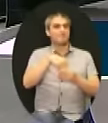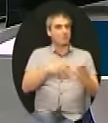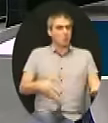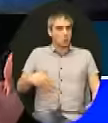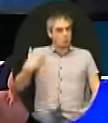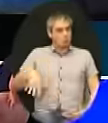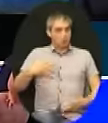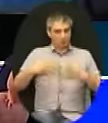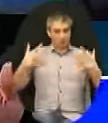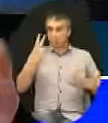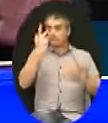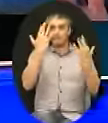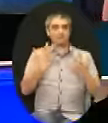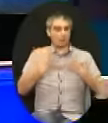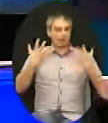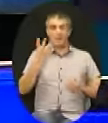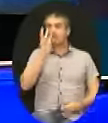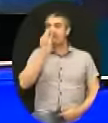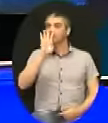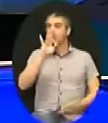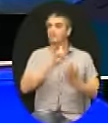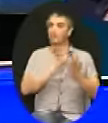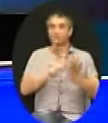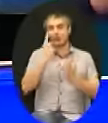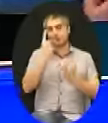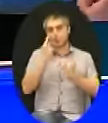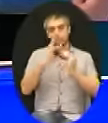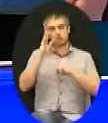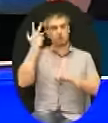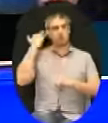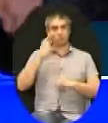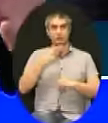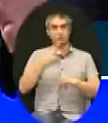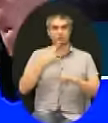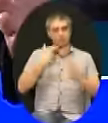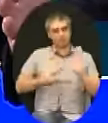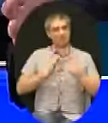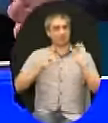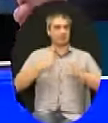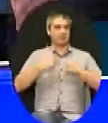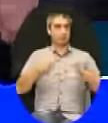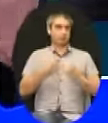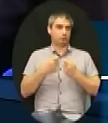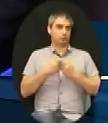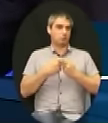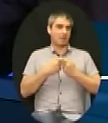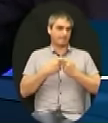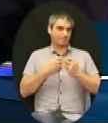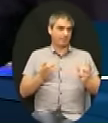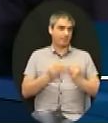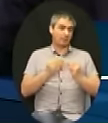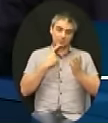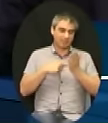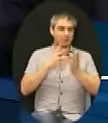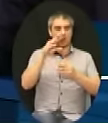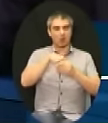הישג מאוד גדול מבחינה מספרית, 24 מנדטים, מנדט אחד יותר ממה שהם היו כשיצאתם למרוץ הזה המשותף ביחד, נגיד